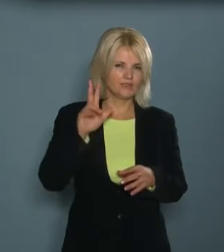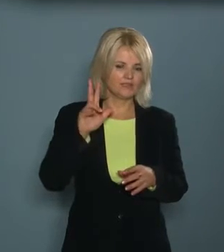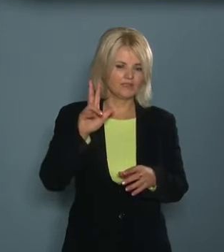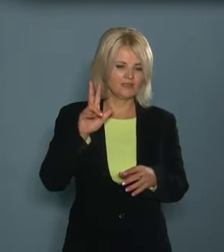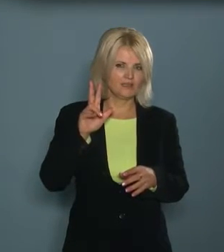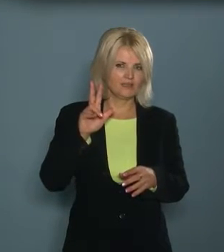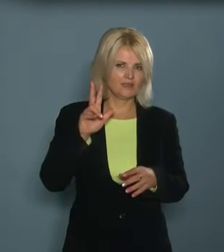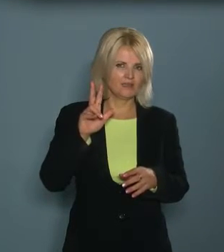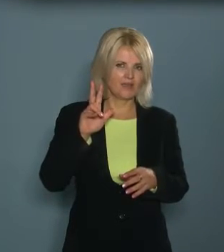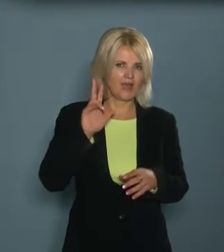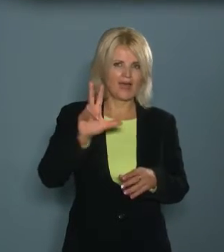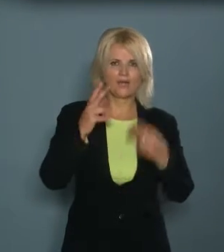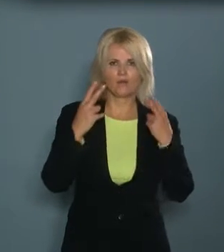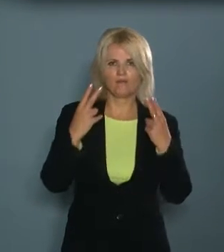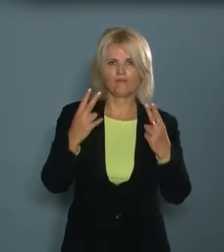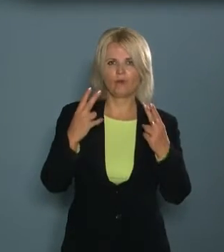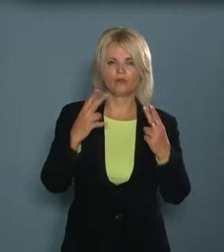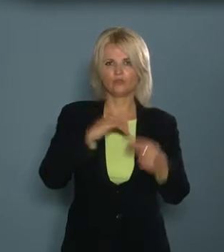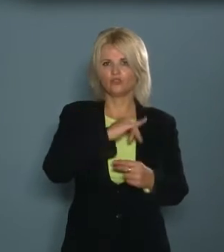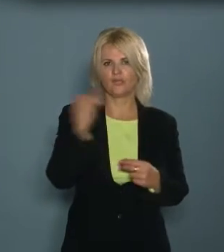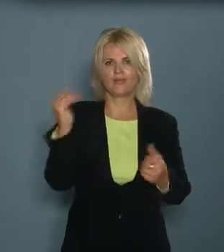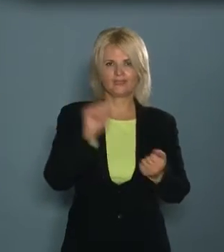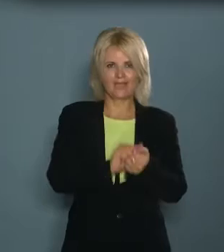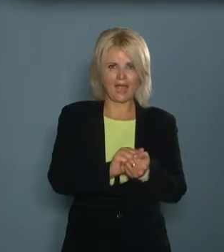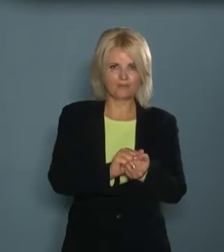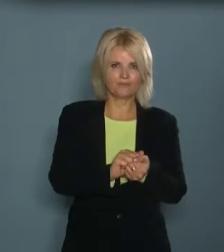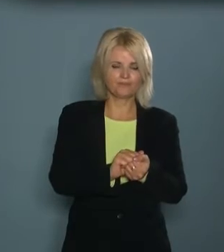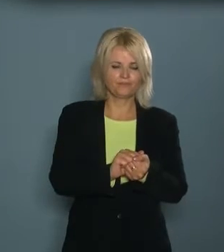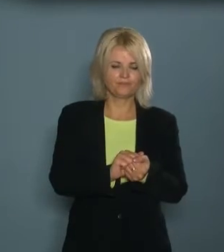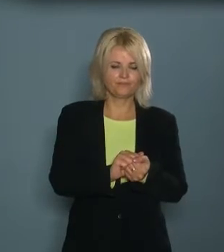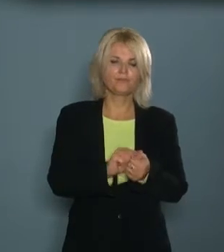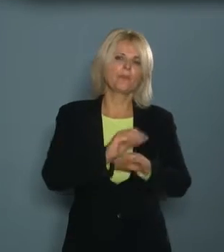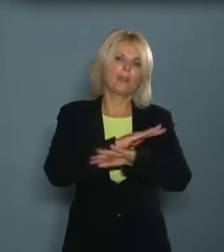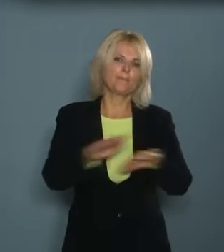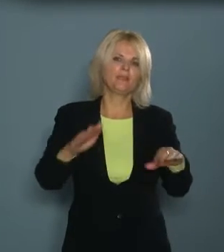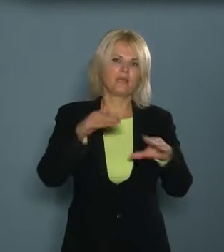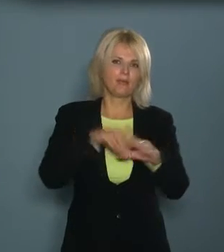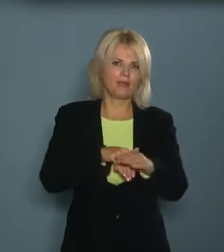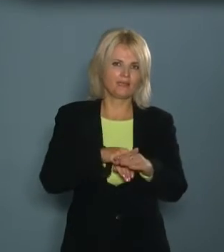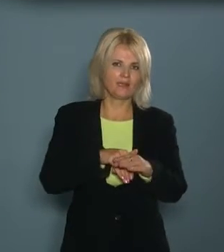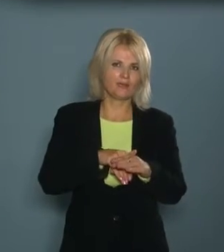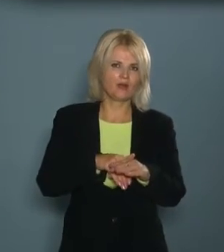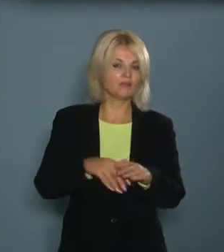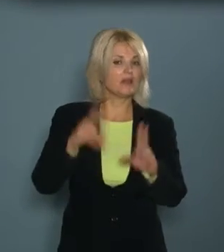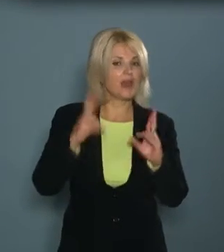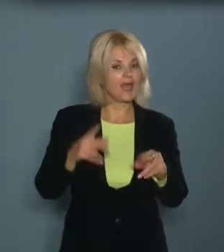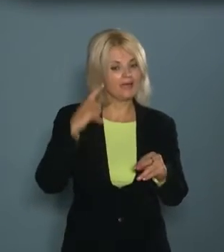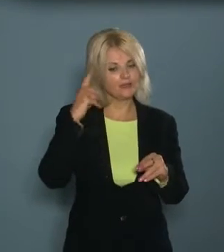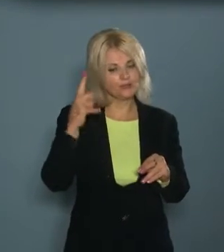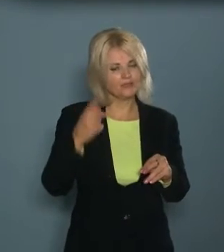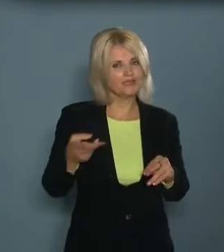három kulcsfontosságú évszámban szinte minden benne van, amiből tudható